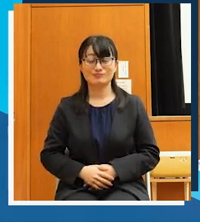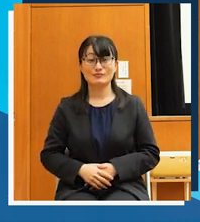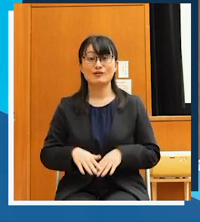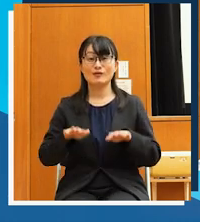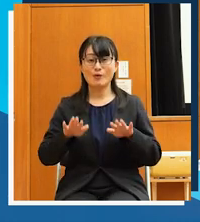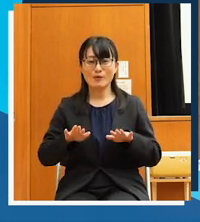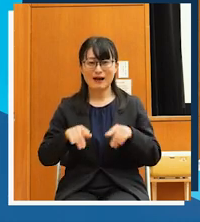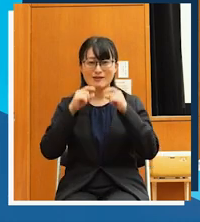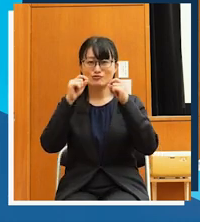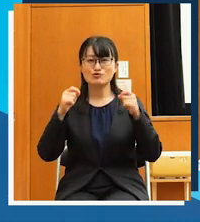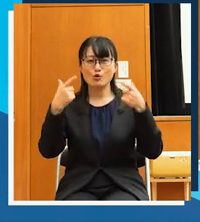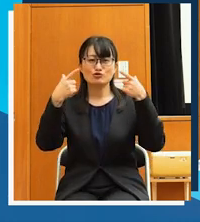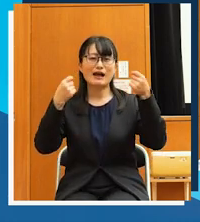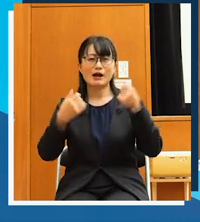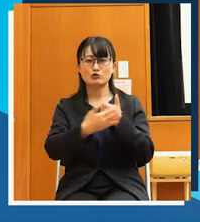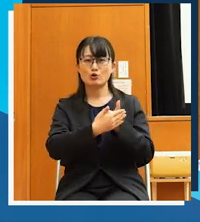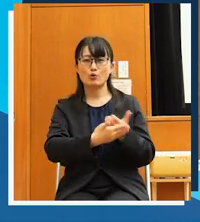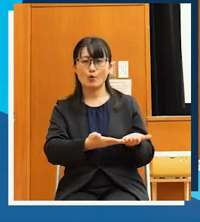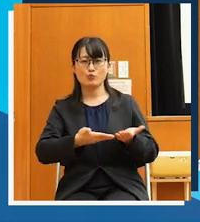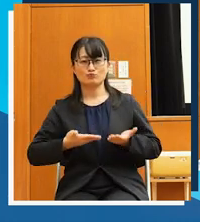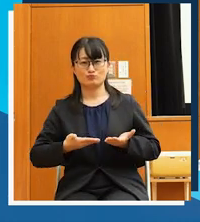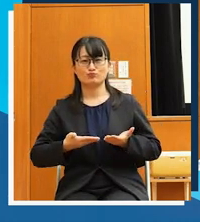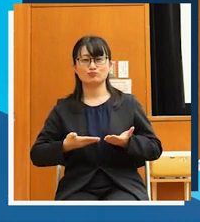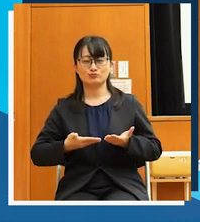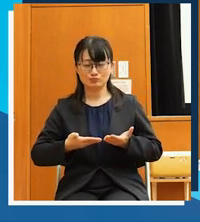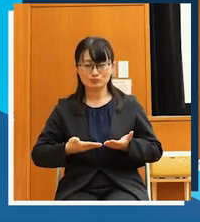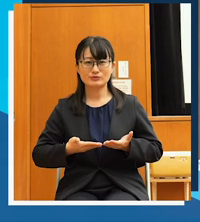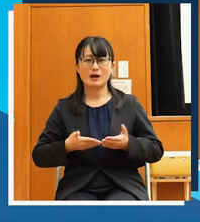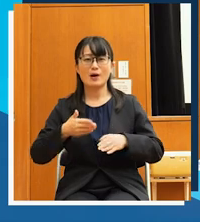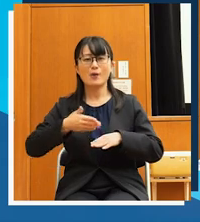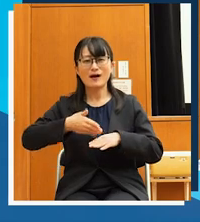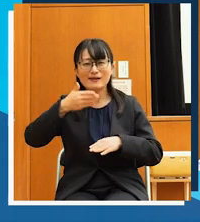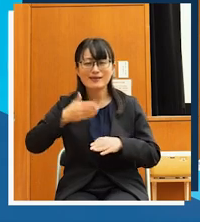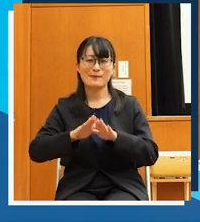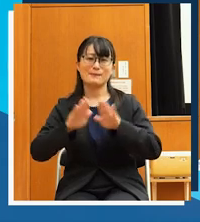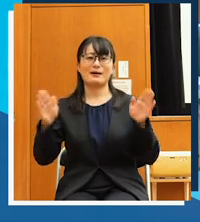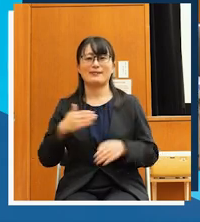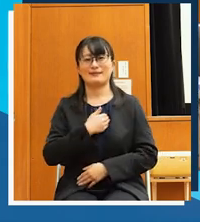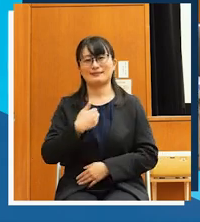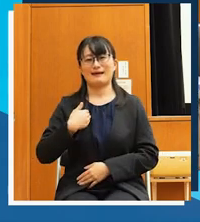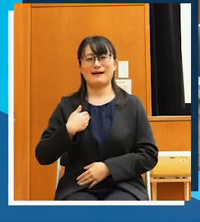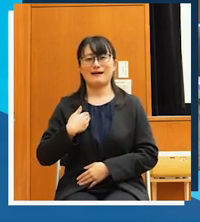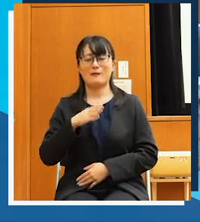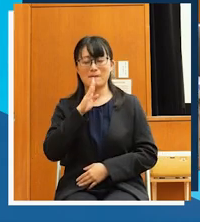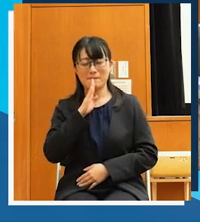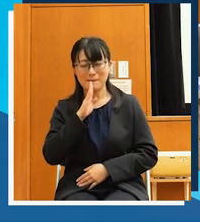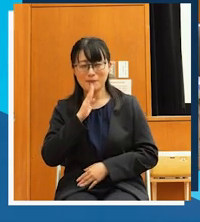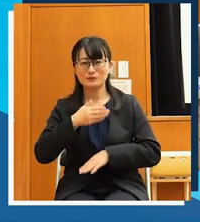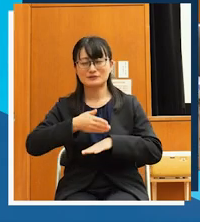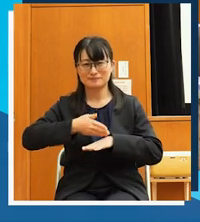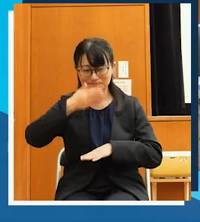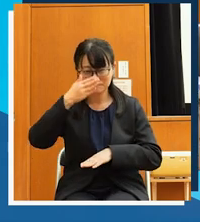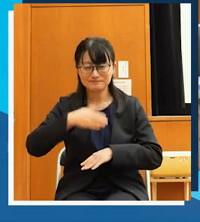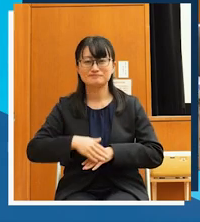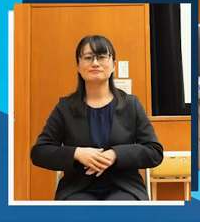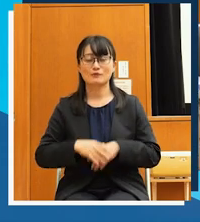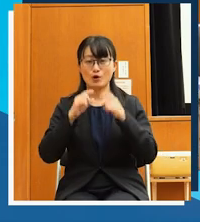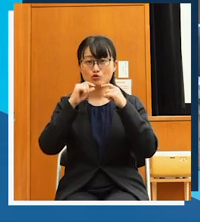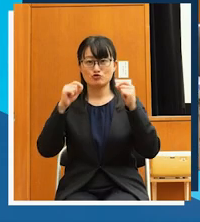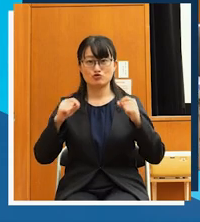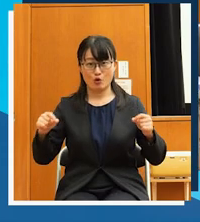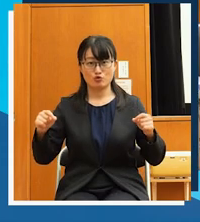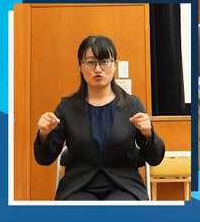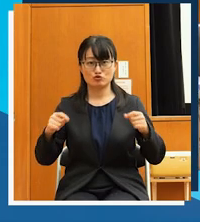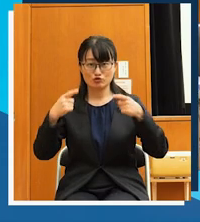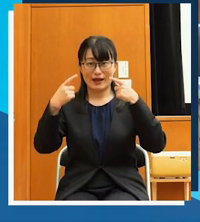がなければこの東キャラバンの開催はできませんでした本当にご協力ありがとうございますえ立国大学の